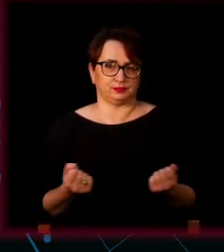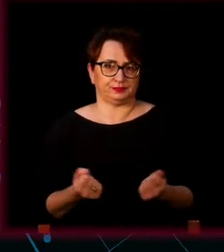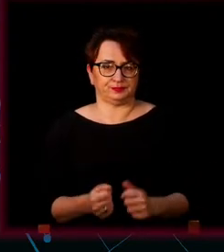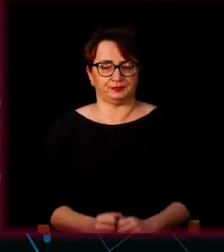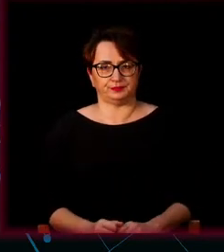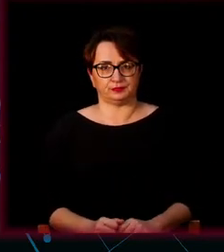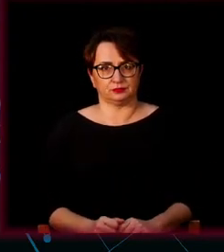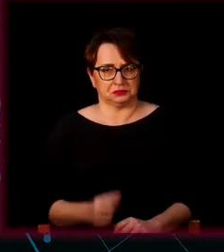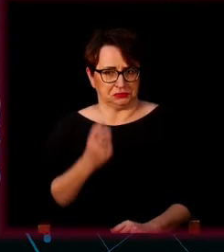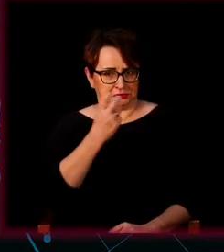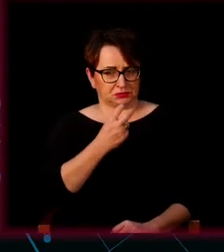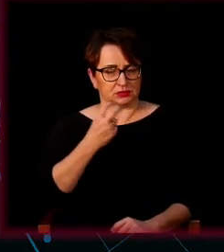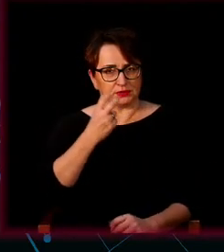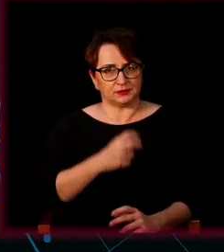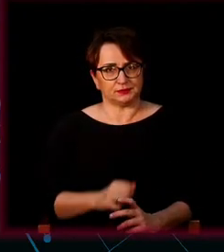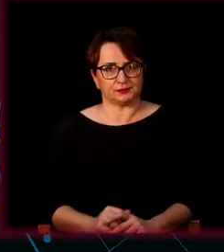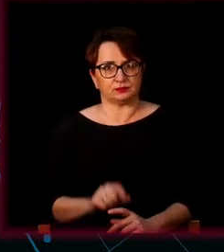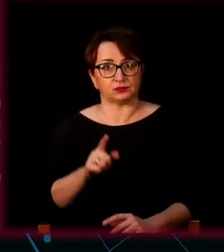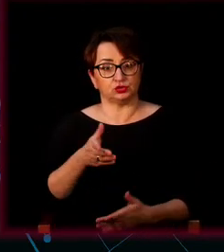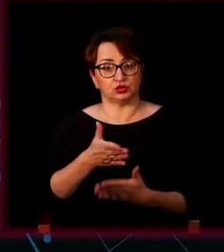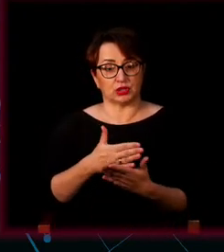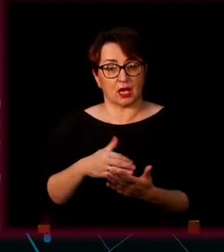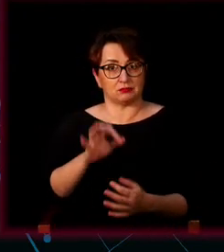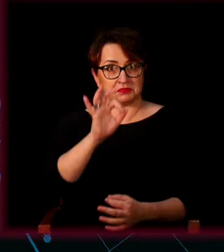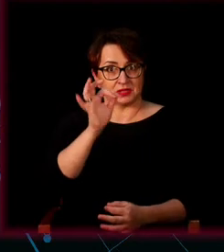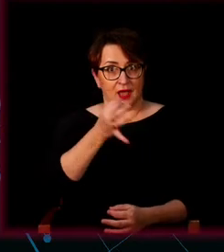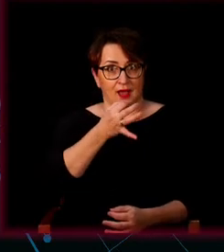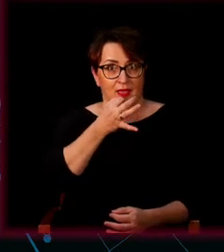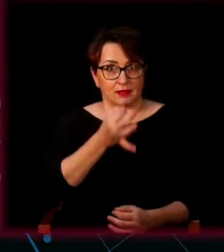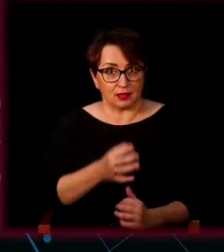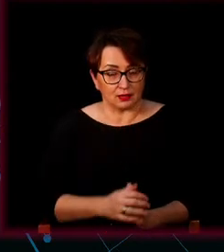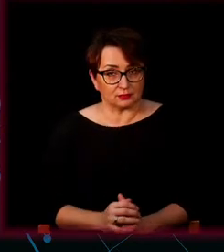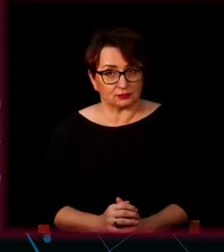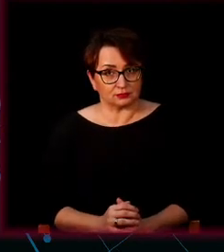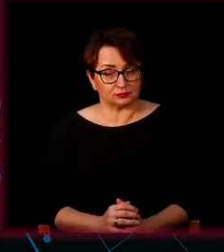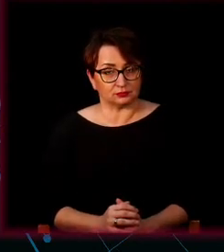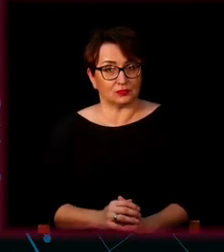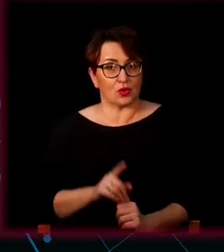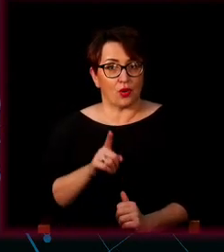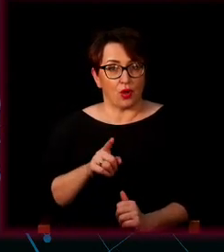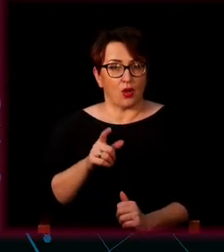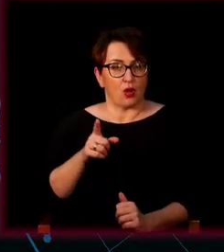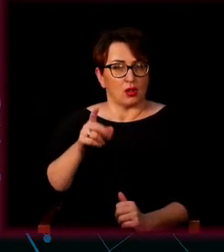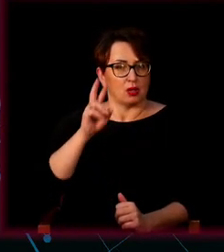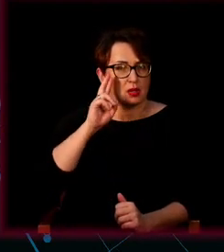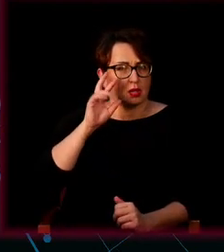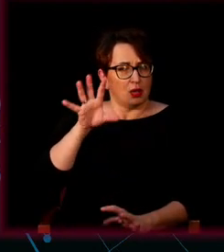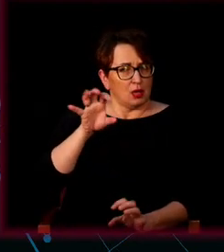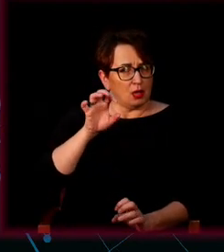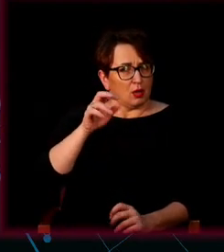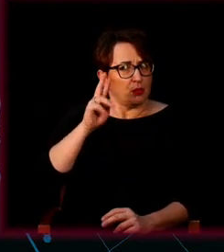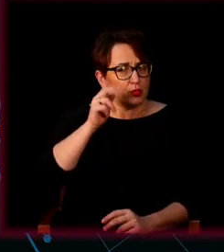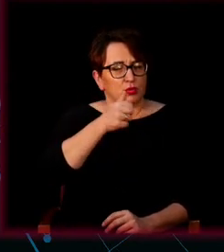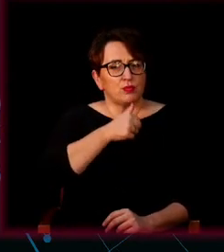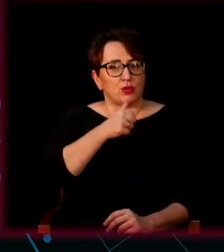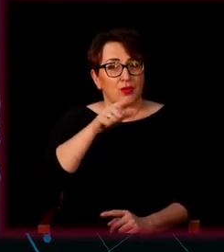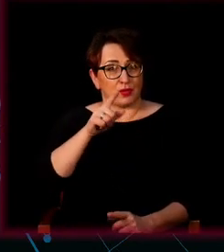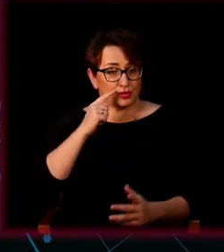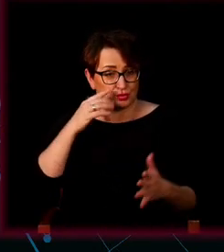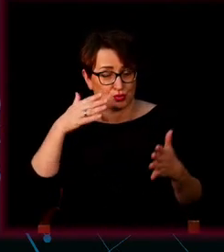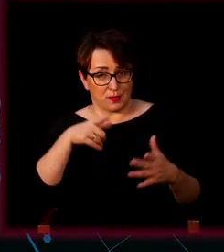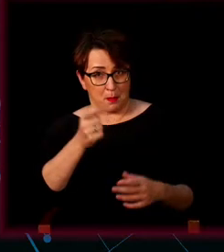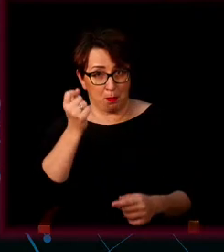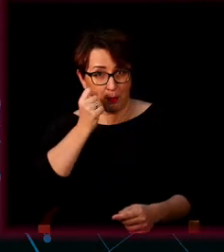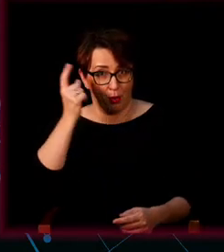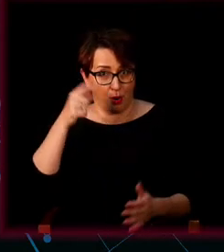niezwykle intrygująca i to jest jakby część tej zagadki w pewnym sensie, którą próbuje zrozumieć Genli. I jakby skupienie się na tym